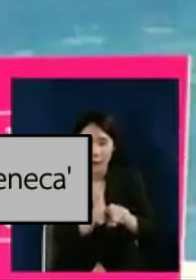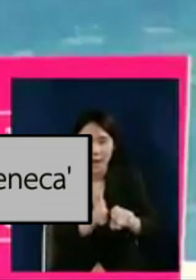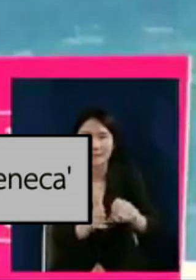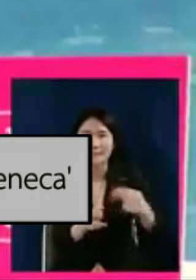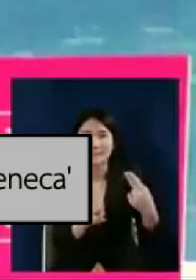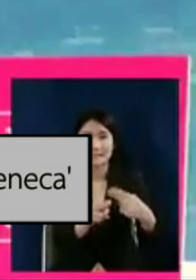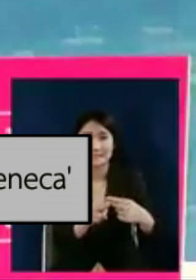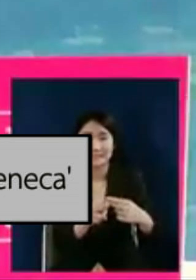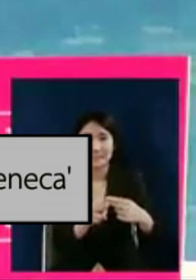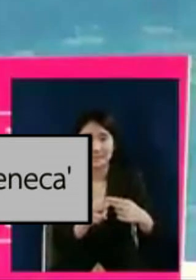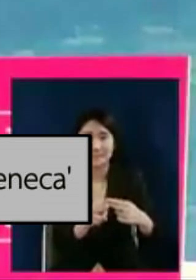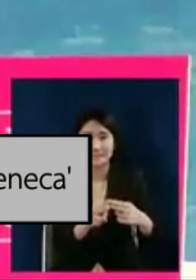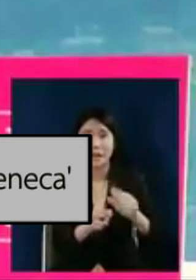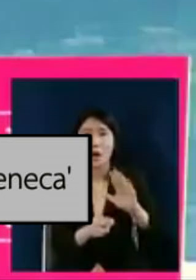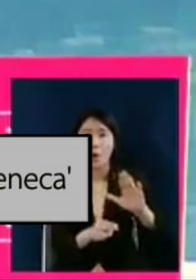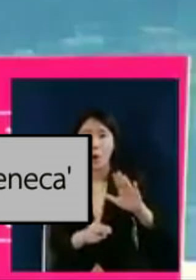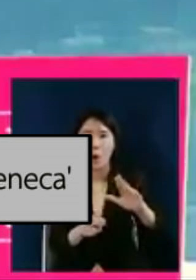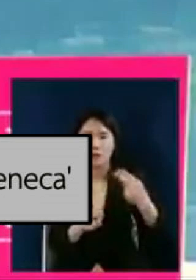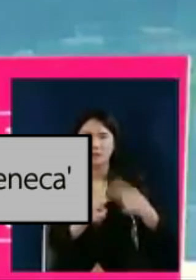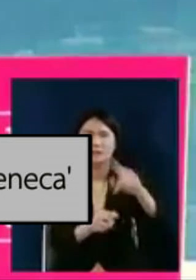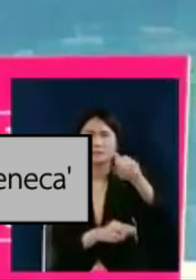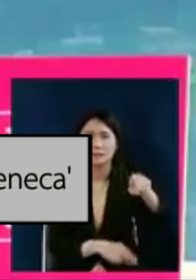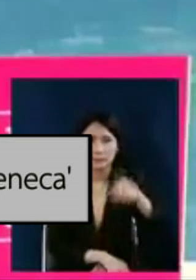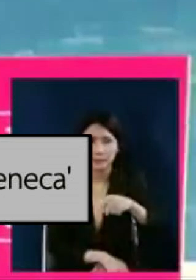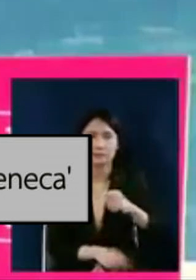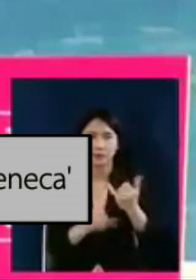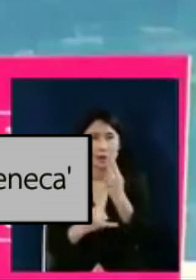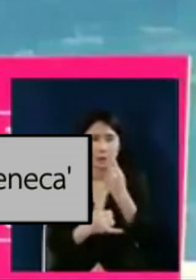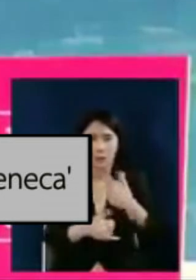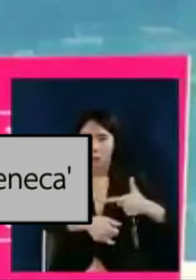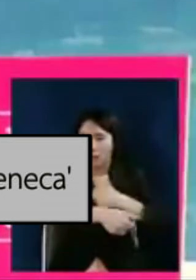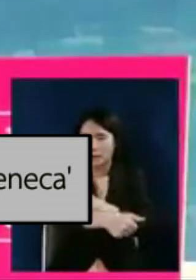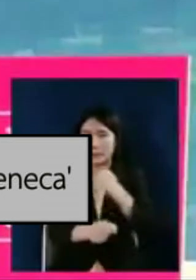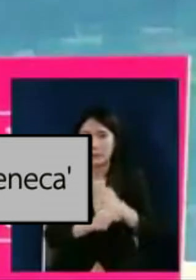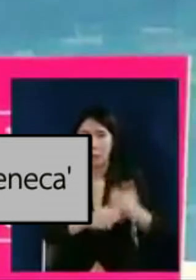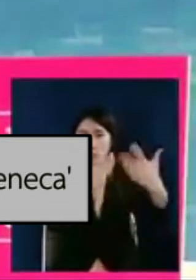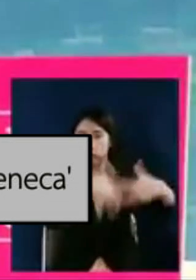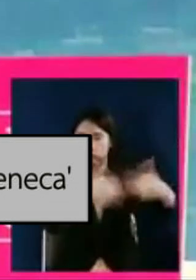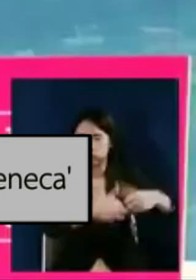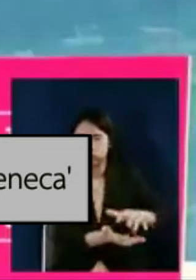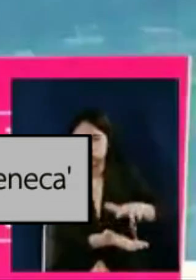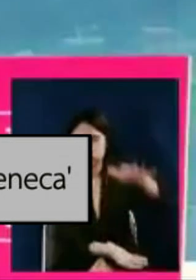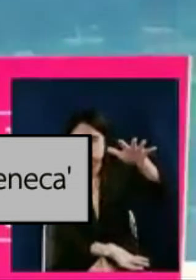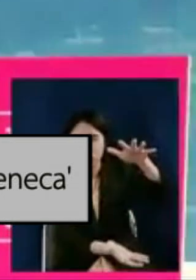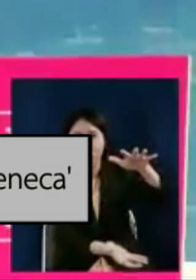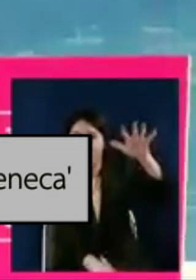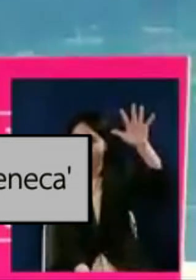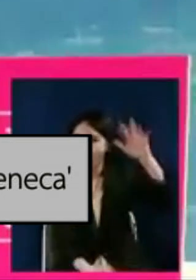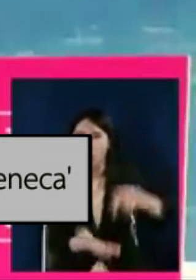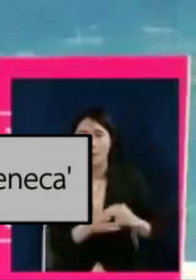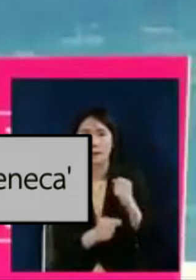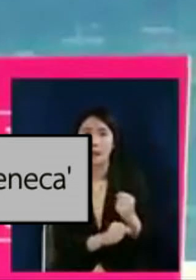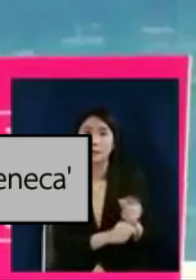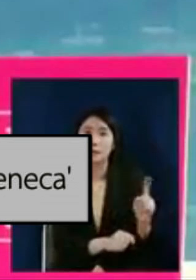นะก็คือของasakuraนก็เป็นแม็กซ์สิ่งที่ผลิตจำนวนมากง่ายสามารถผลิตในโรงงาน